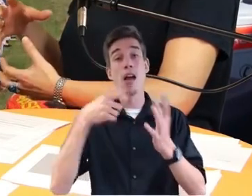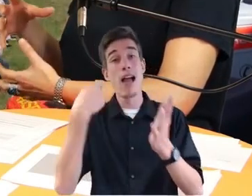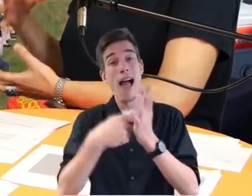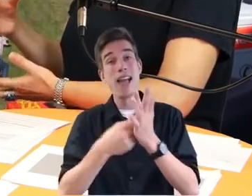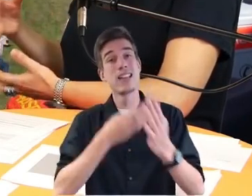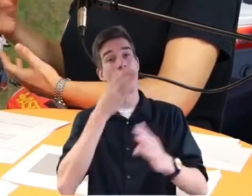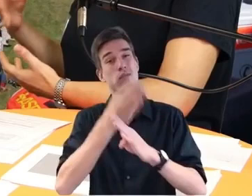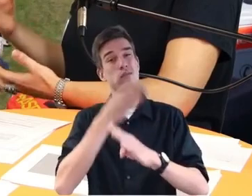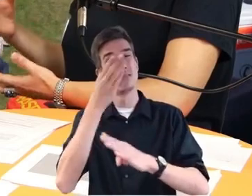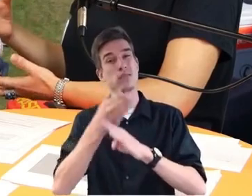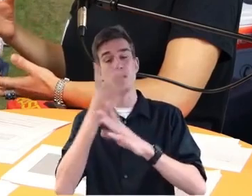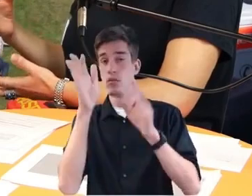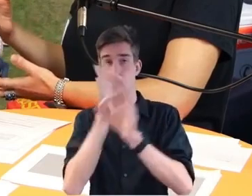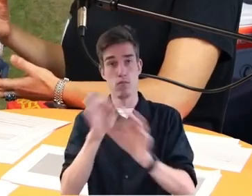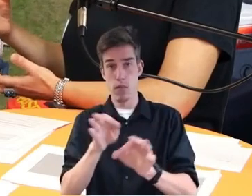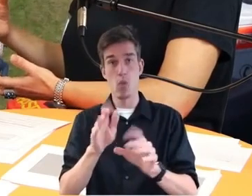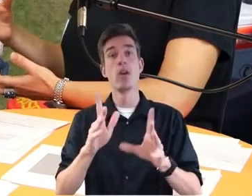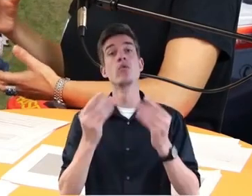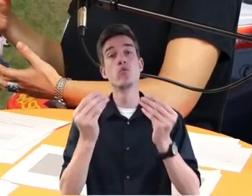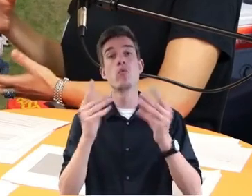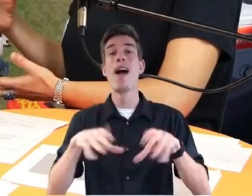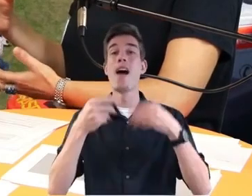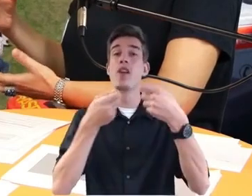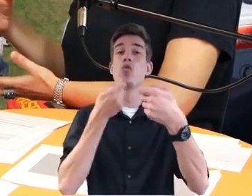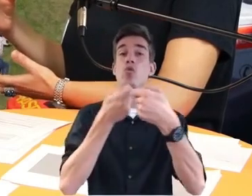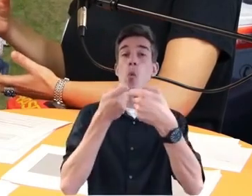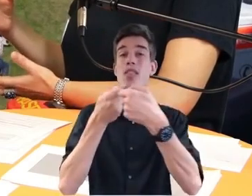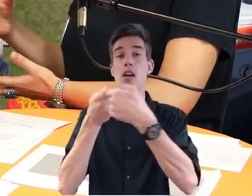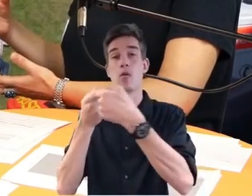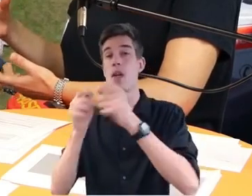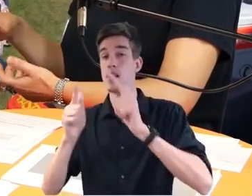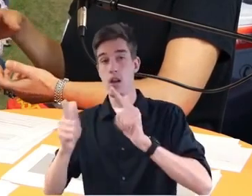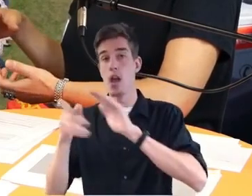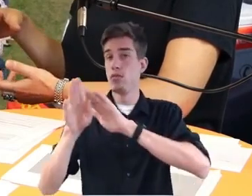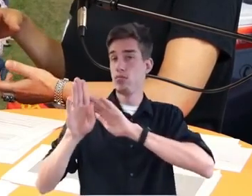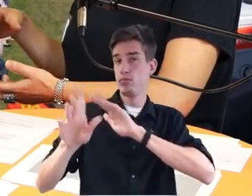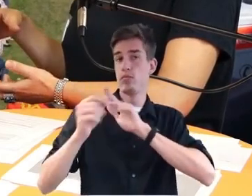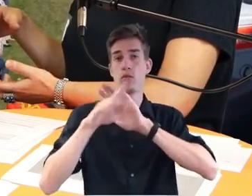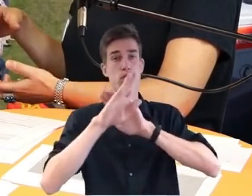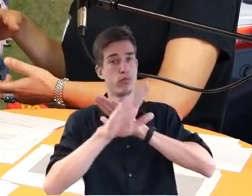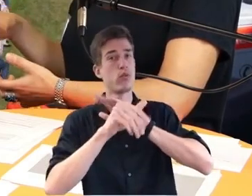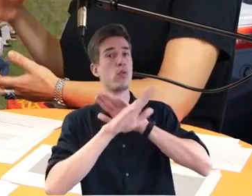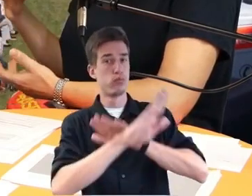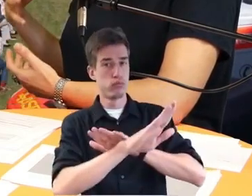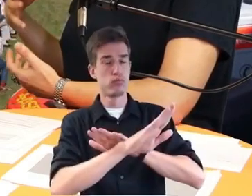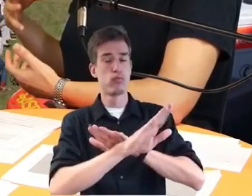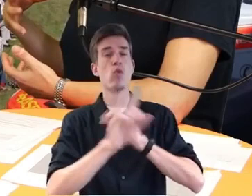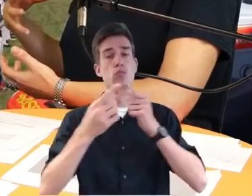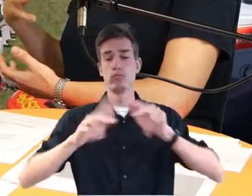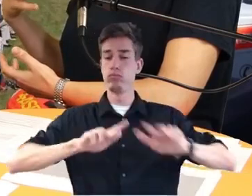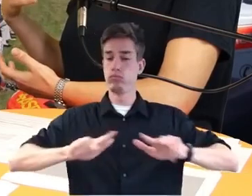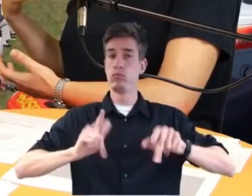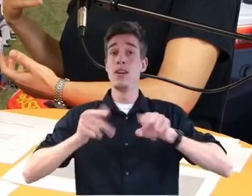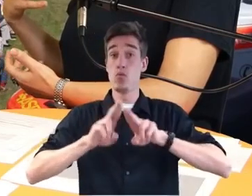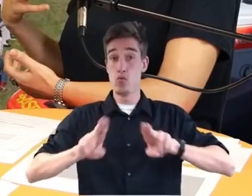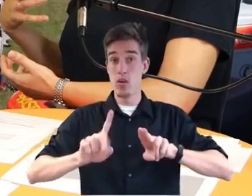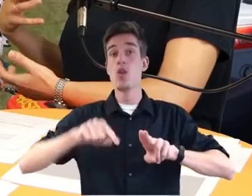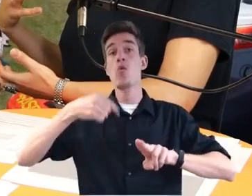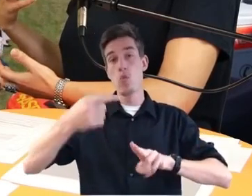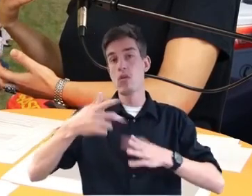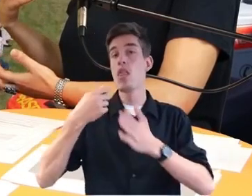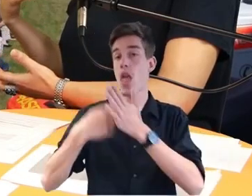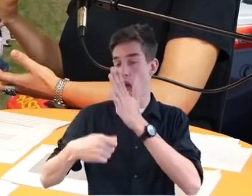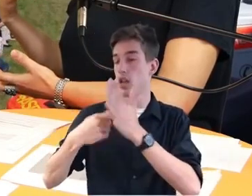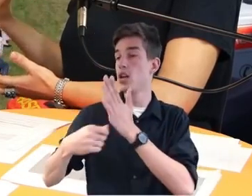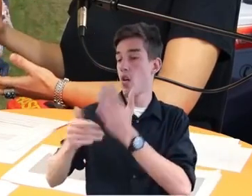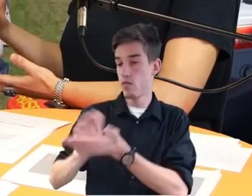man soll möglichst am Anfang ja Kontakte vermeiden, ehe man sich auch insgesamt orientiert hatte, dass man im Grunde genommen